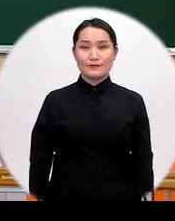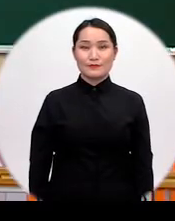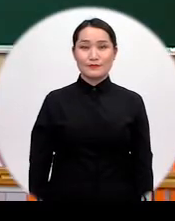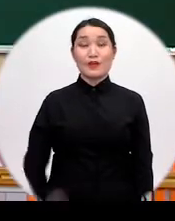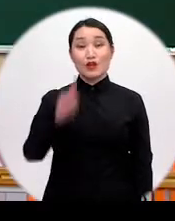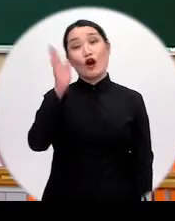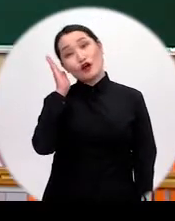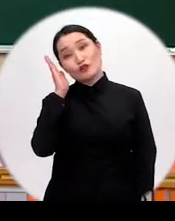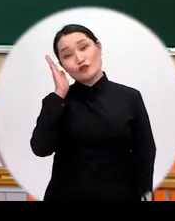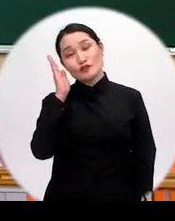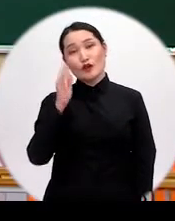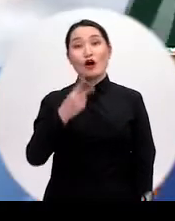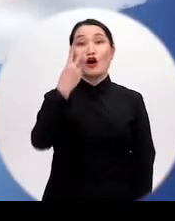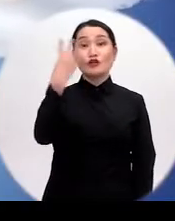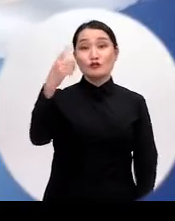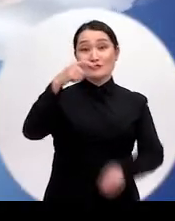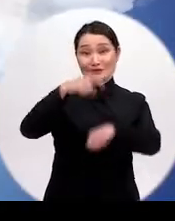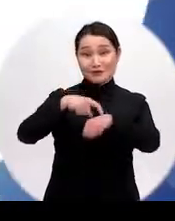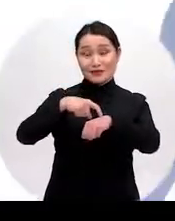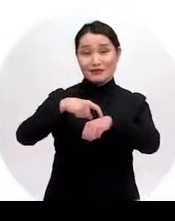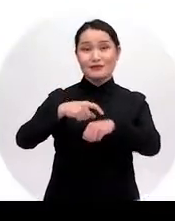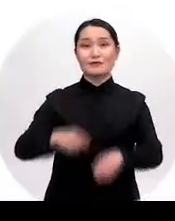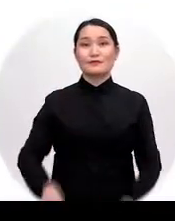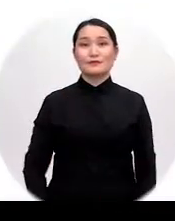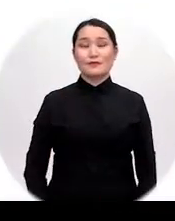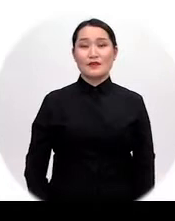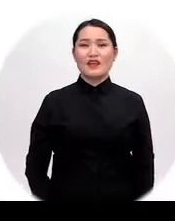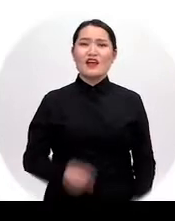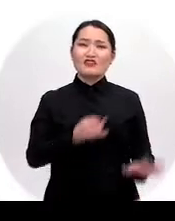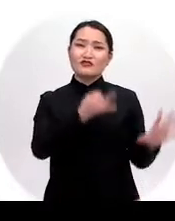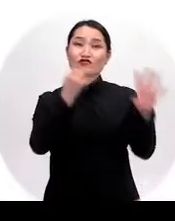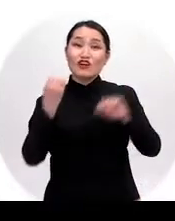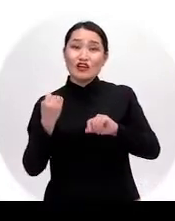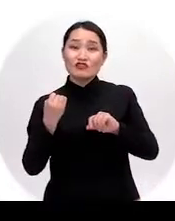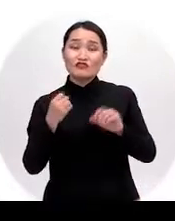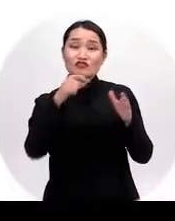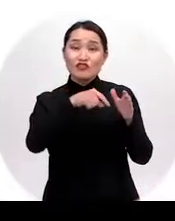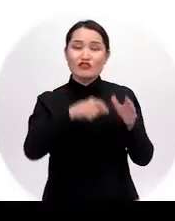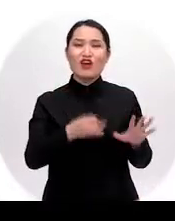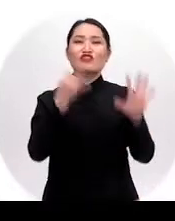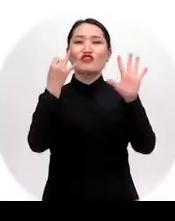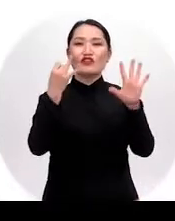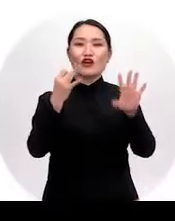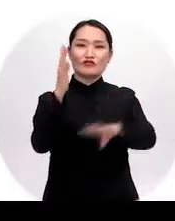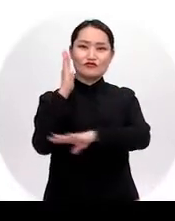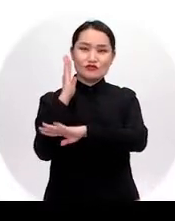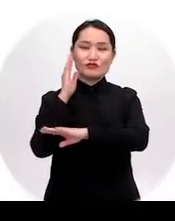За, нэг хоногт 24 цаг байдаг бах нь байна. За, түрүүн нэг 7 хоногт 7 хоног гэж хэлсэн тийм